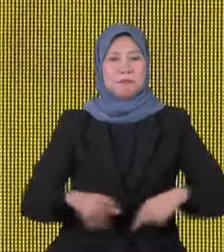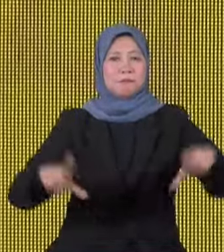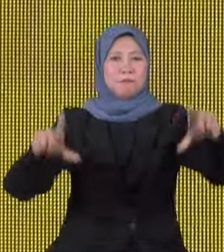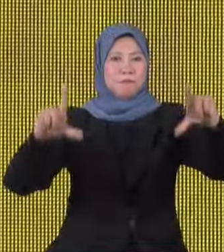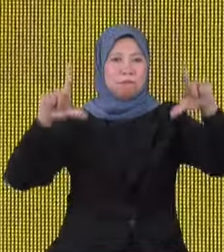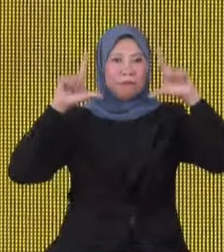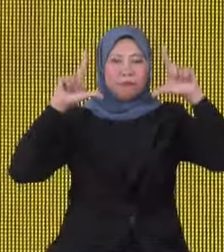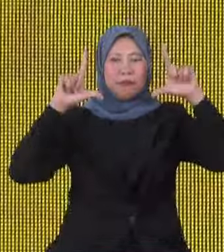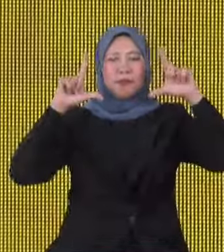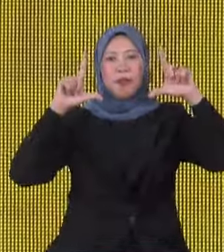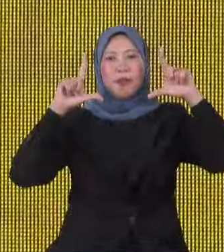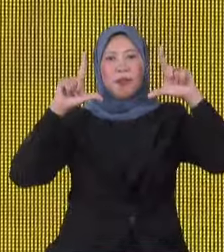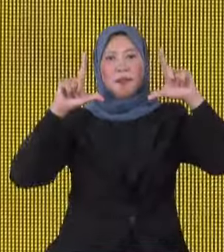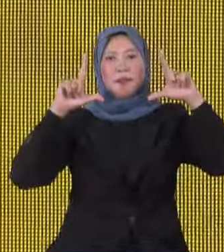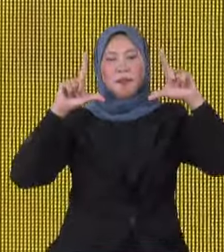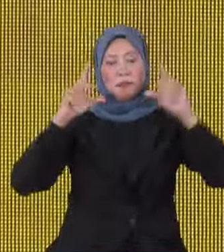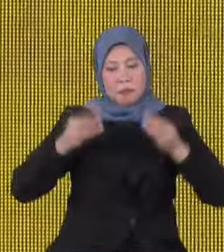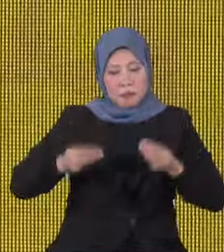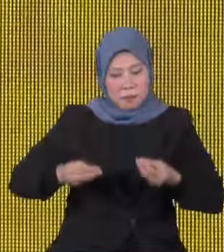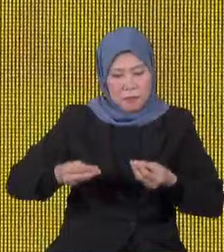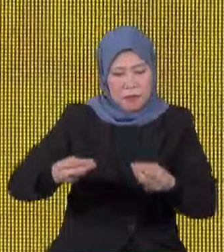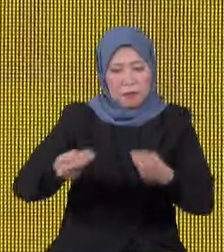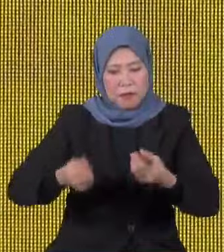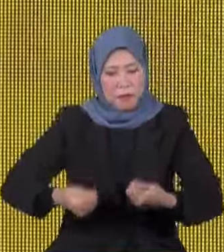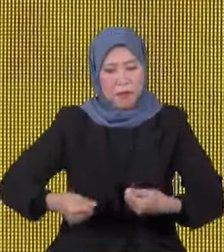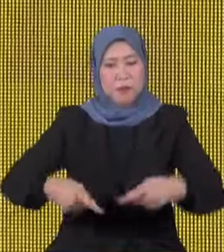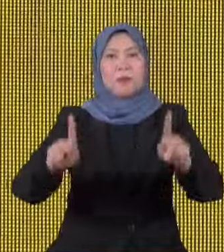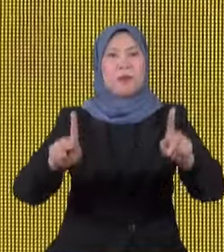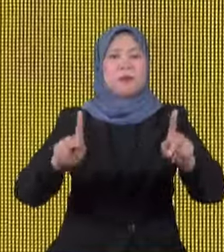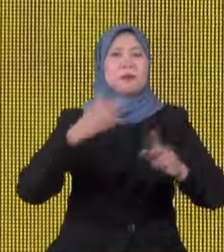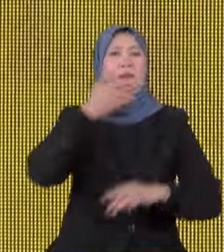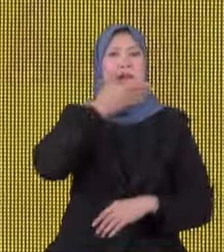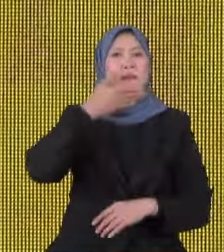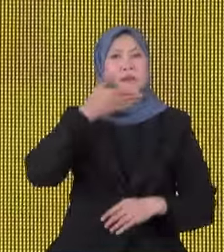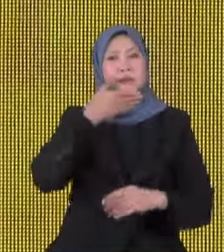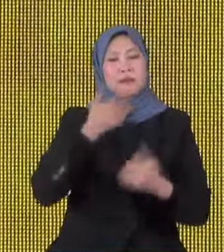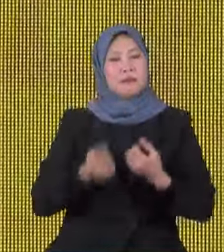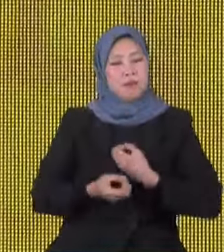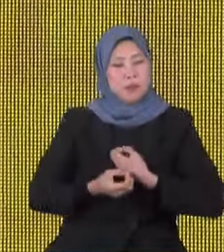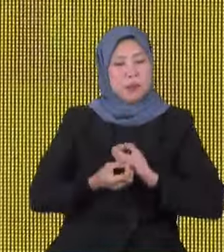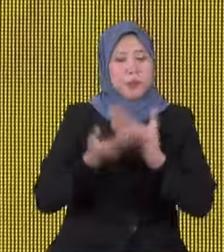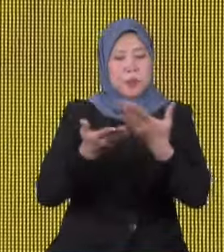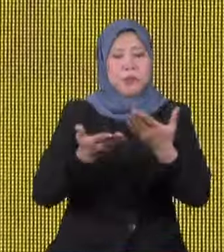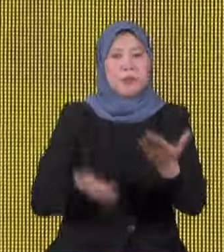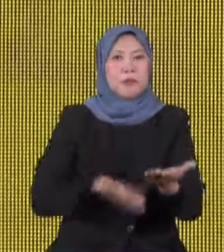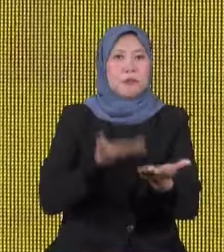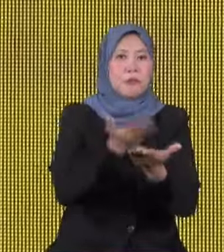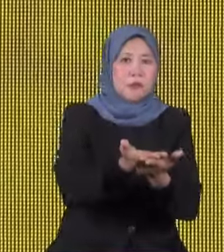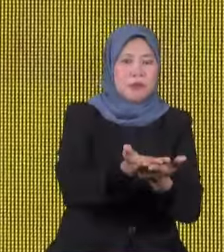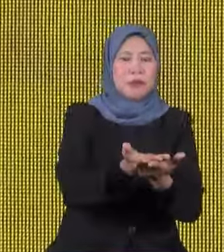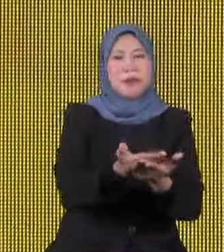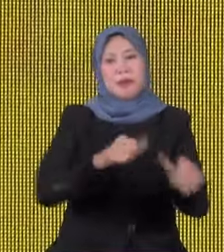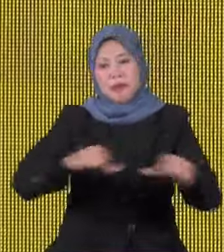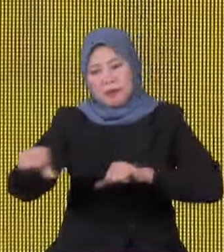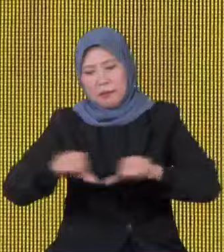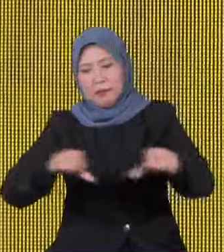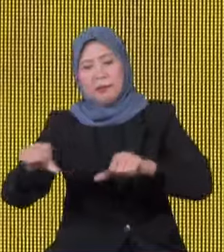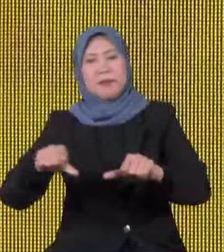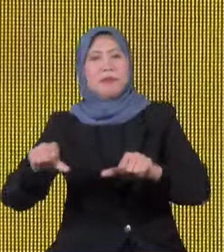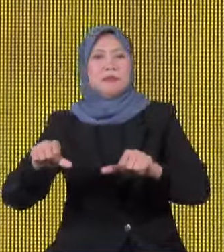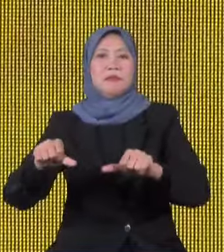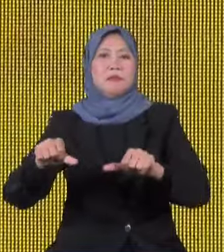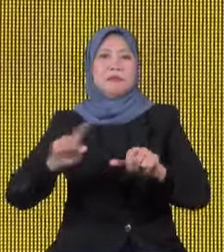martabat, memberikan ruang kepada belia bukan saja mengumpulkan suara, menyusun kegiatan, tapi dalam